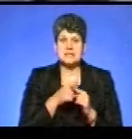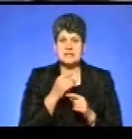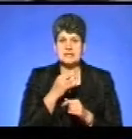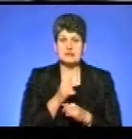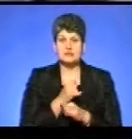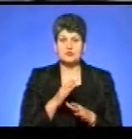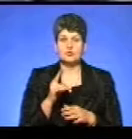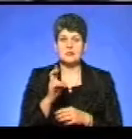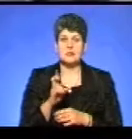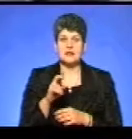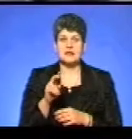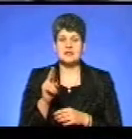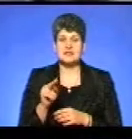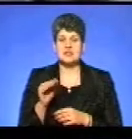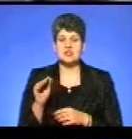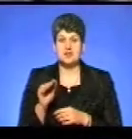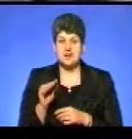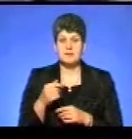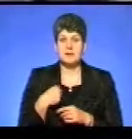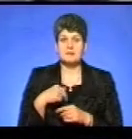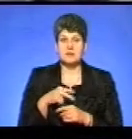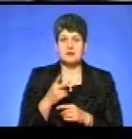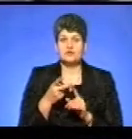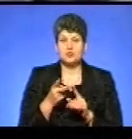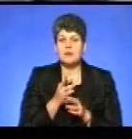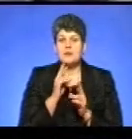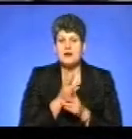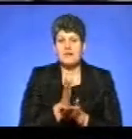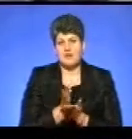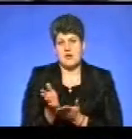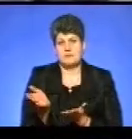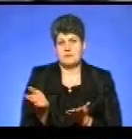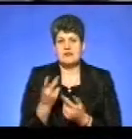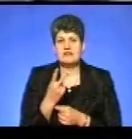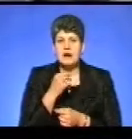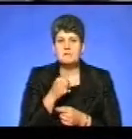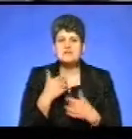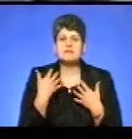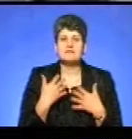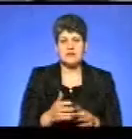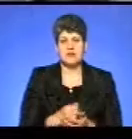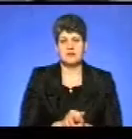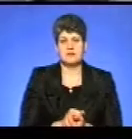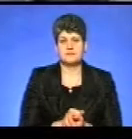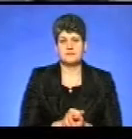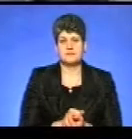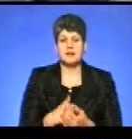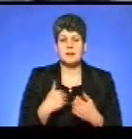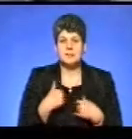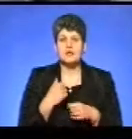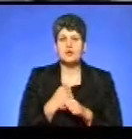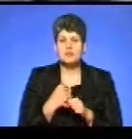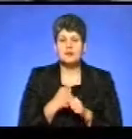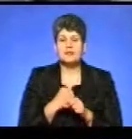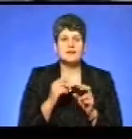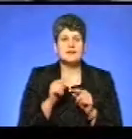бути БЦЖ, тому ми пішли в другому неправильному напрямку, розумієте? І ми 2 місяці втратили. Тобто ми робили зовсім